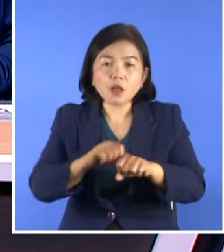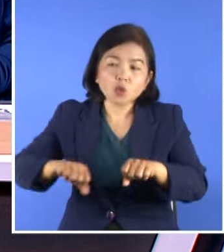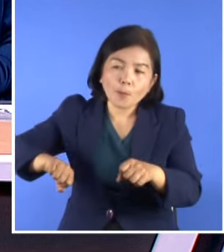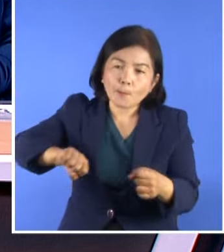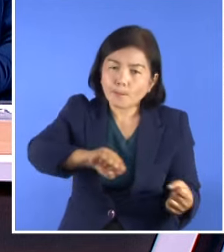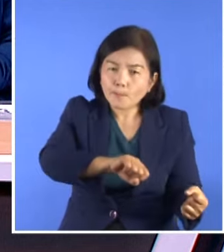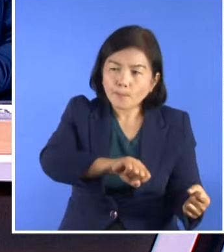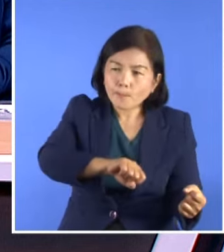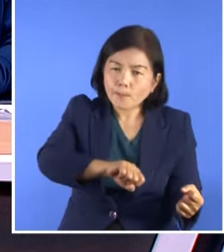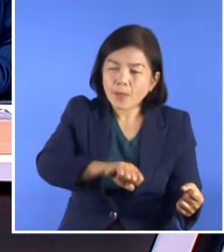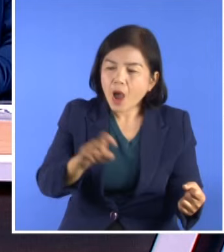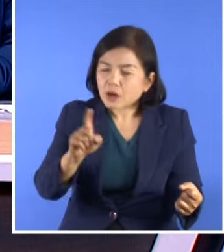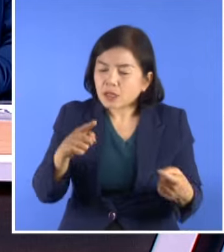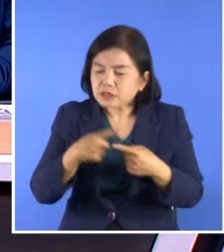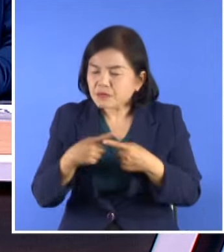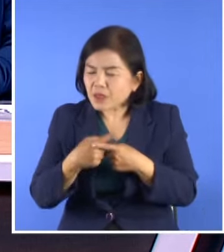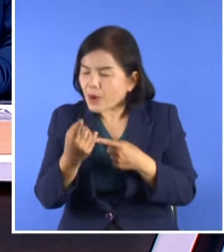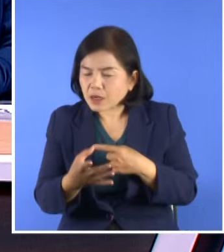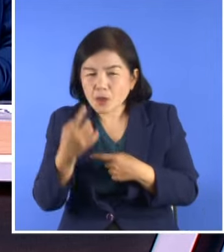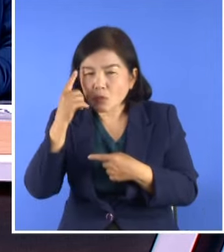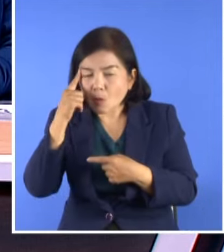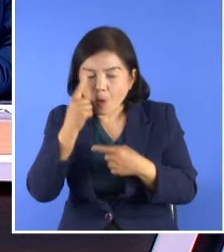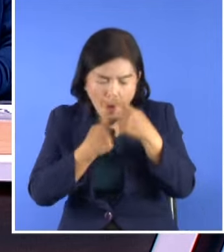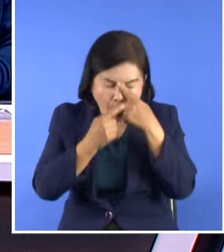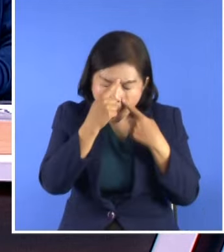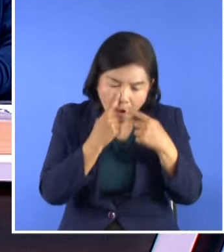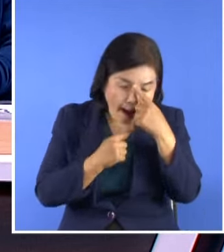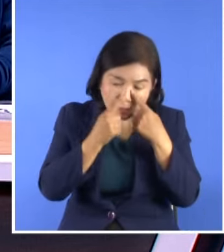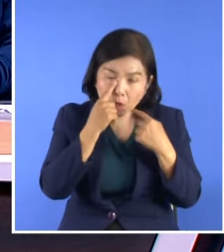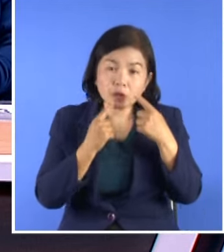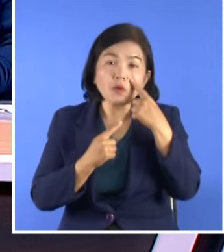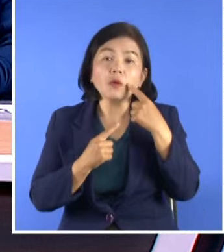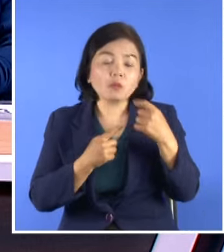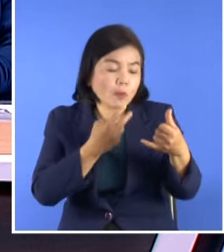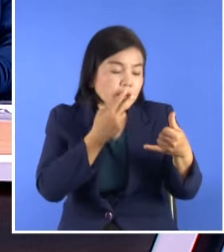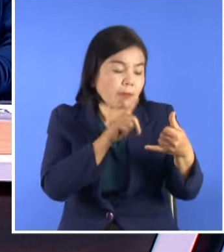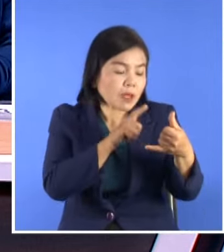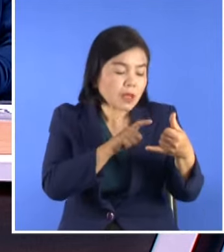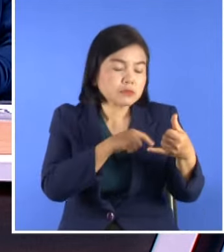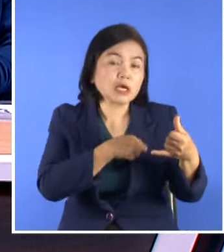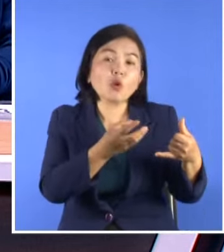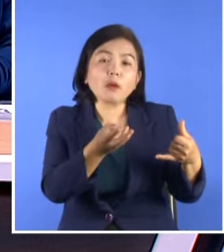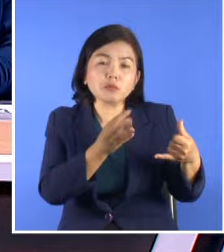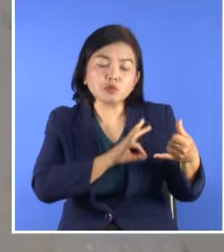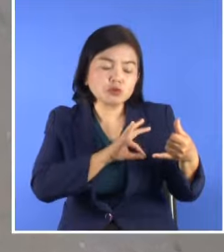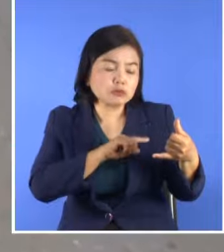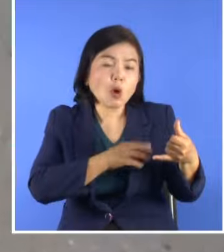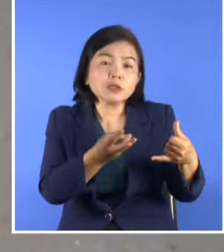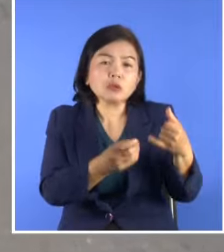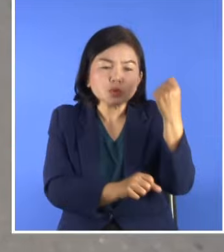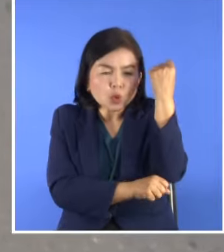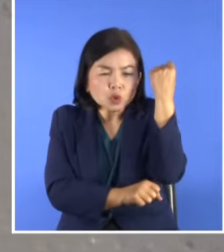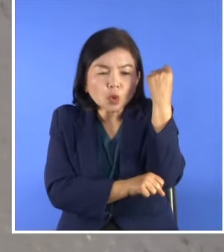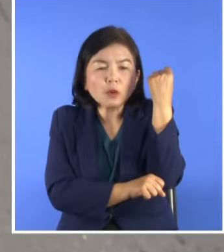ถล้มอยู่เนี่ยไม่รู้แกบาดเจ็บหนักอะไรแกร้องห่มร้องไห้ใหญ่เลยนะคะแล้วพอเข้าไปฟังดีๆแกบอกน้อยใจน้อยใจที่เกิดมาจน โอ้เห